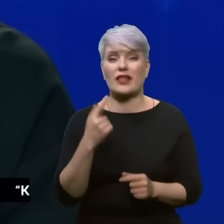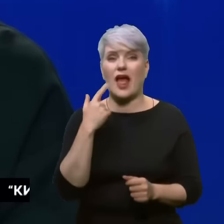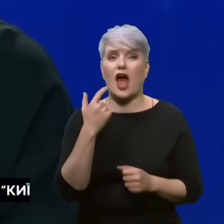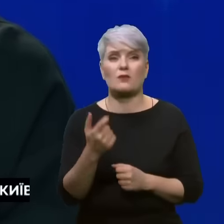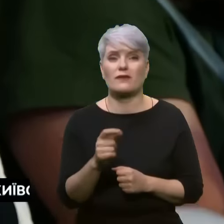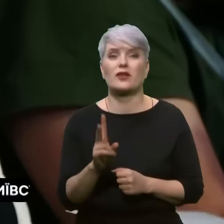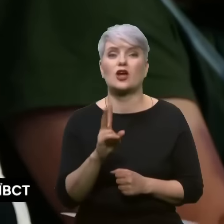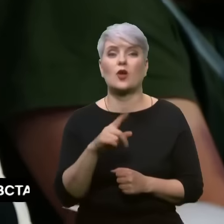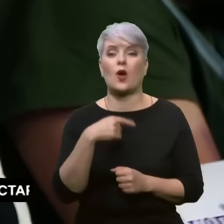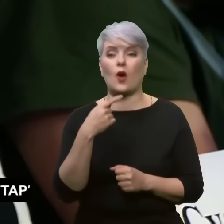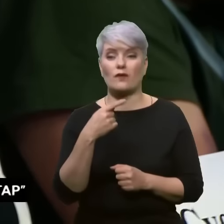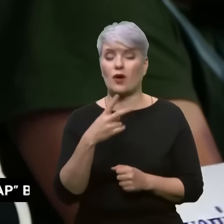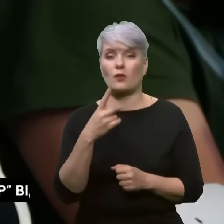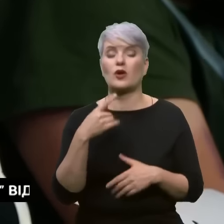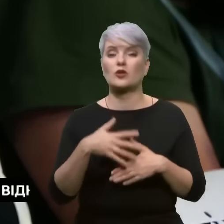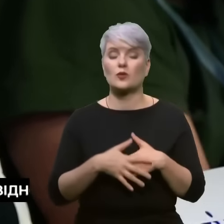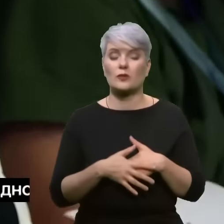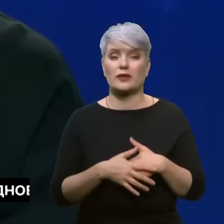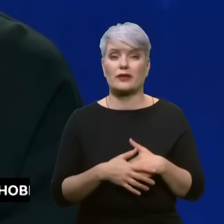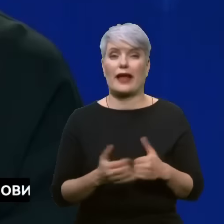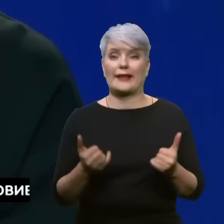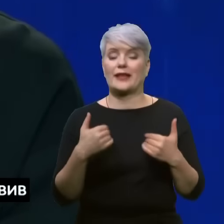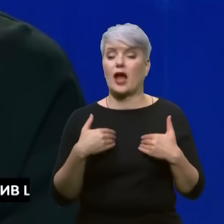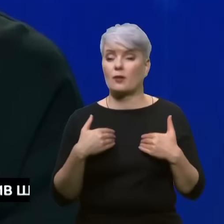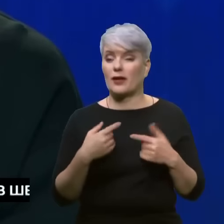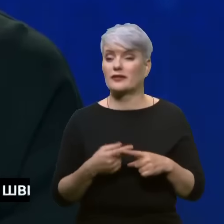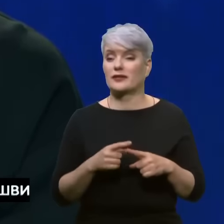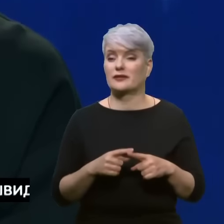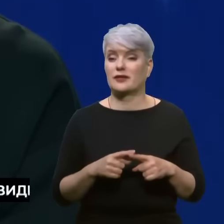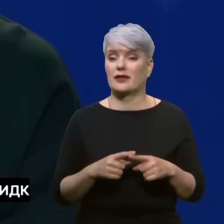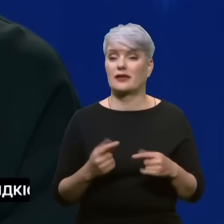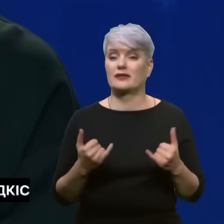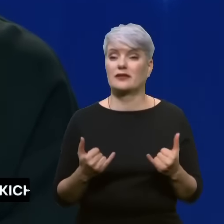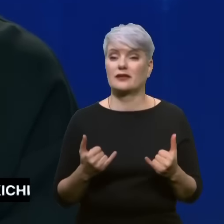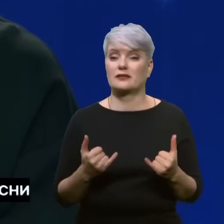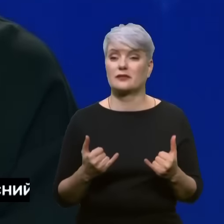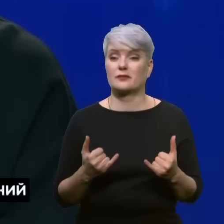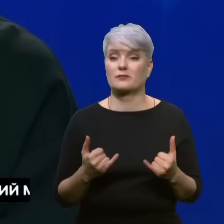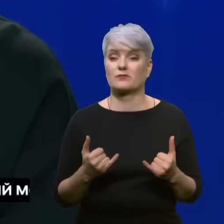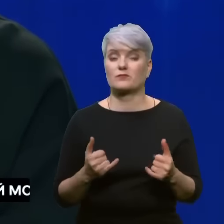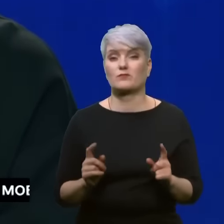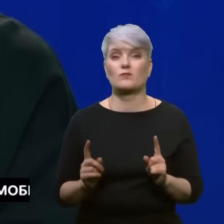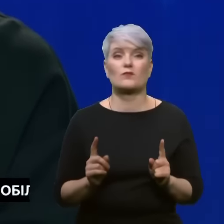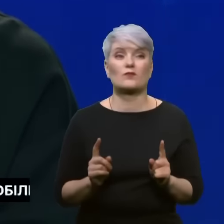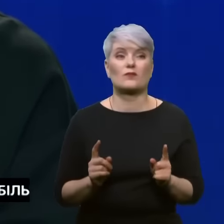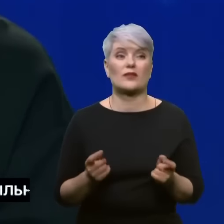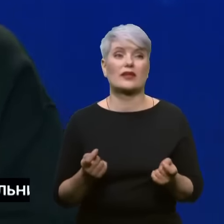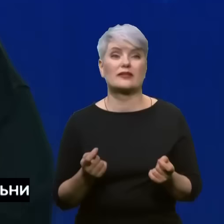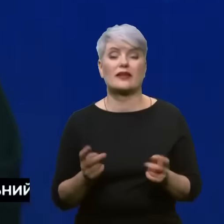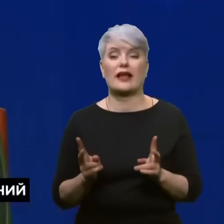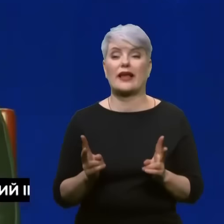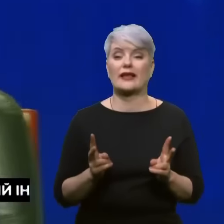до тих, хто про це говорить, щоб вони зрозуміли. Для мене це просто зараз щось, десь якісь